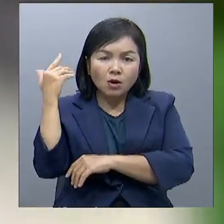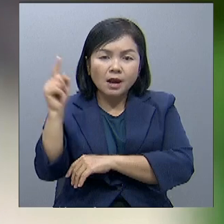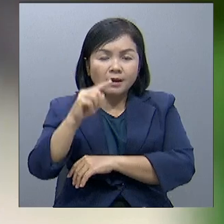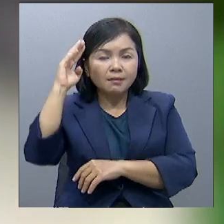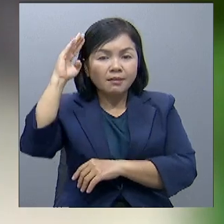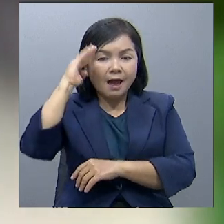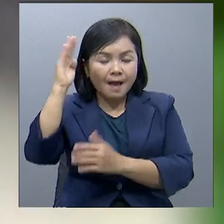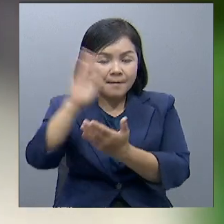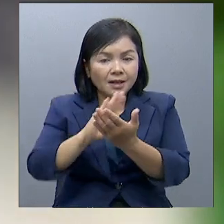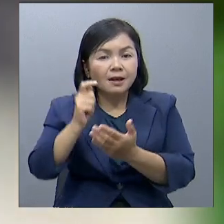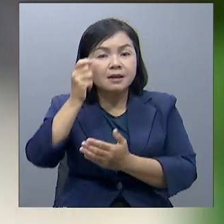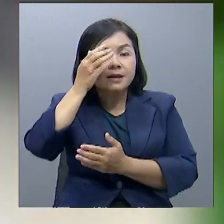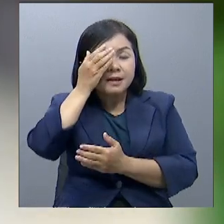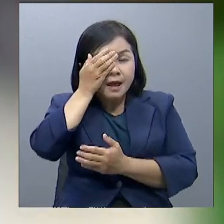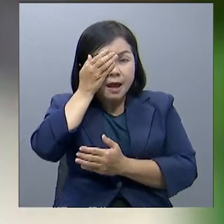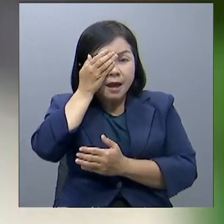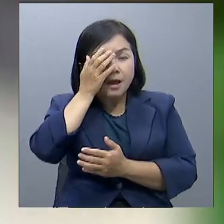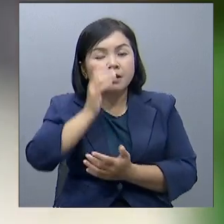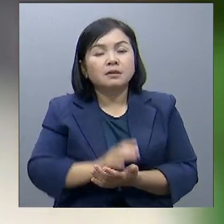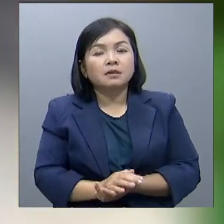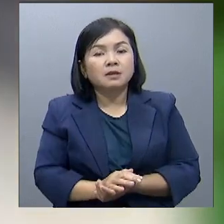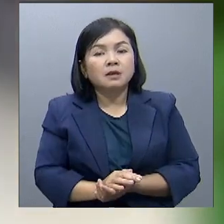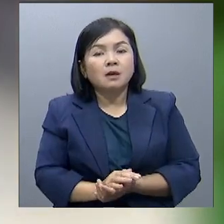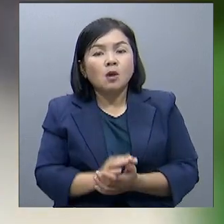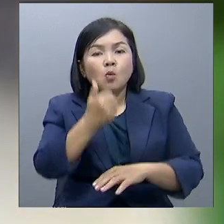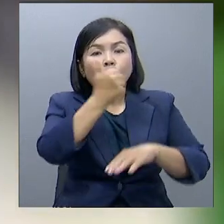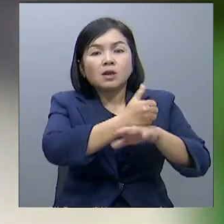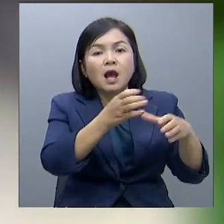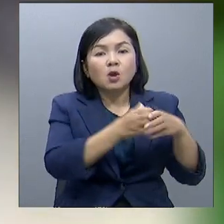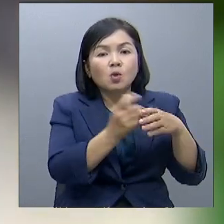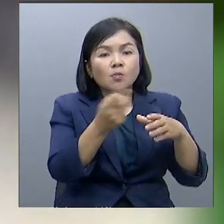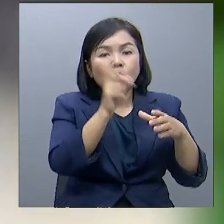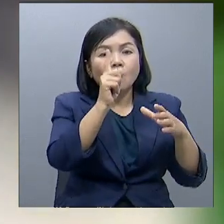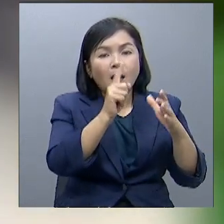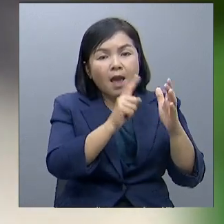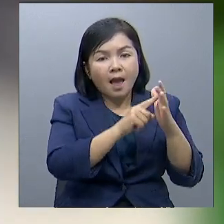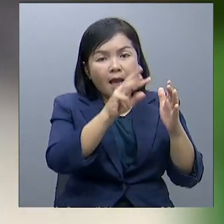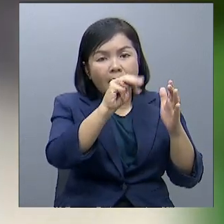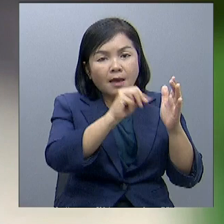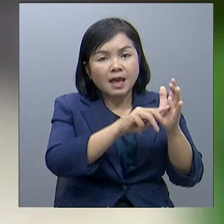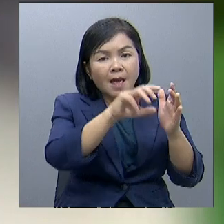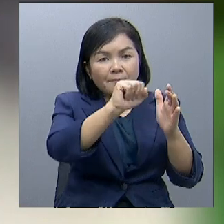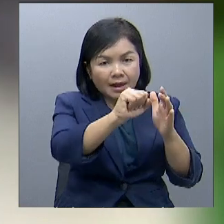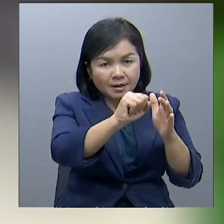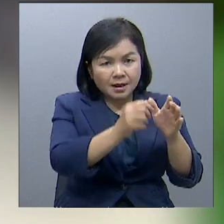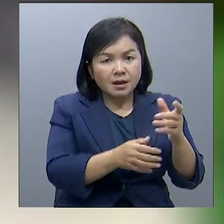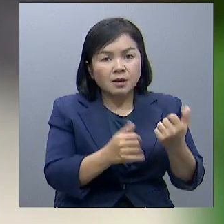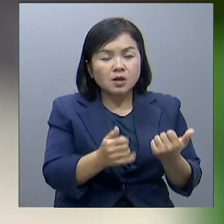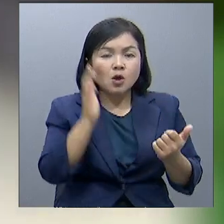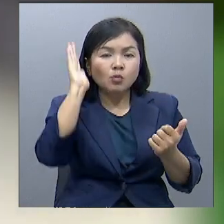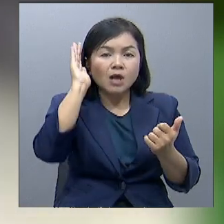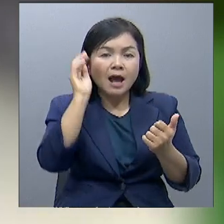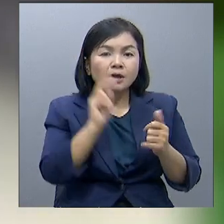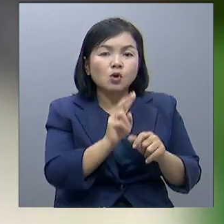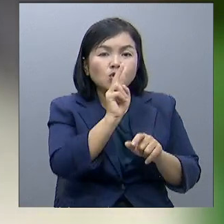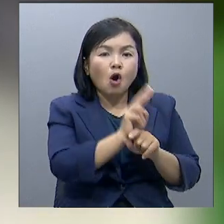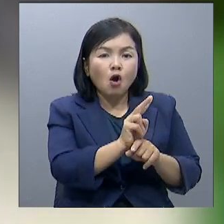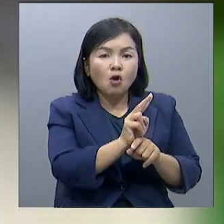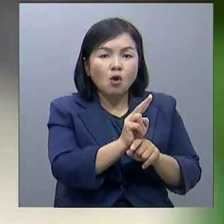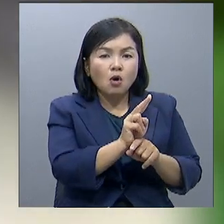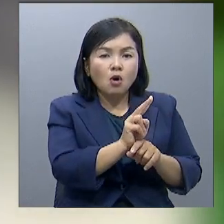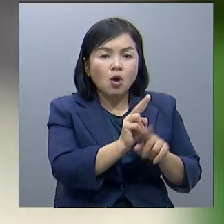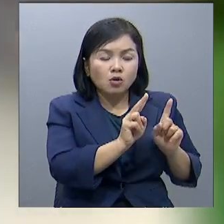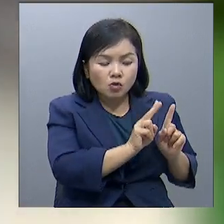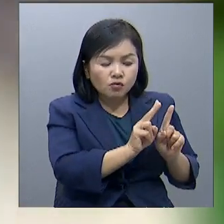อิสราเอลเผชิญหน้ากับวิวิสซามคาเซมหัวหน้ากลุ่มฮามัสในเจนินซึ่งเดินทางมาพร้อมกับชายอีก2คนและทั้งหมดอยู่ในรถยนต์